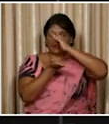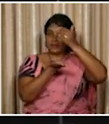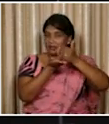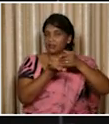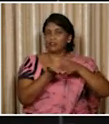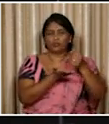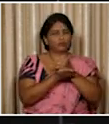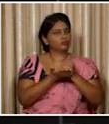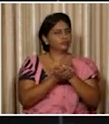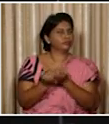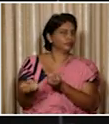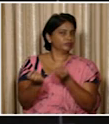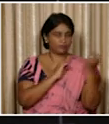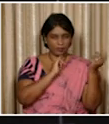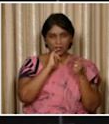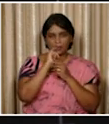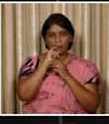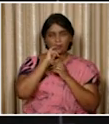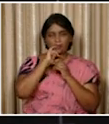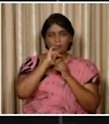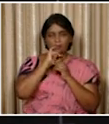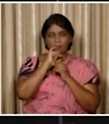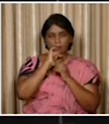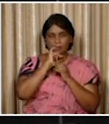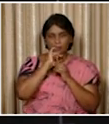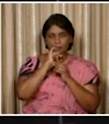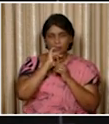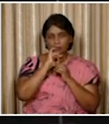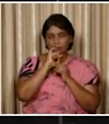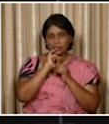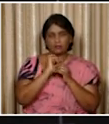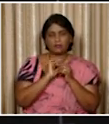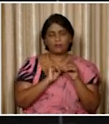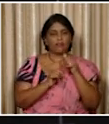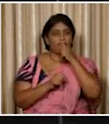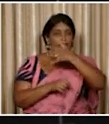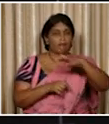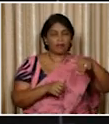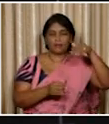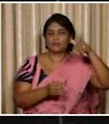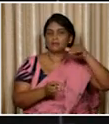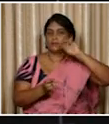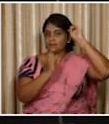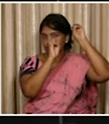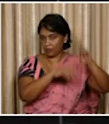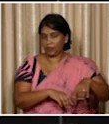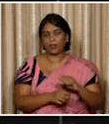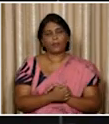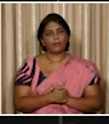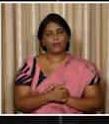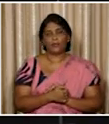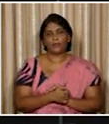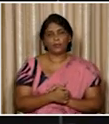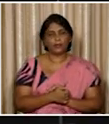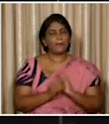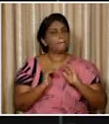புதருக்குள் வீசப்பட்டிருந்ததோடு பிள்ளையார், அம்மன், வைரவர் உள்ளிட்ட தெய்வ விக்கிரகங்களும் பெயர்த்தெடுக்கப்பட்டு காணாமலாக்கப்பட்டிருந்தன. இது